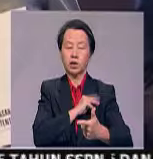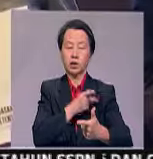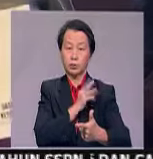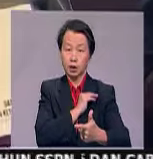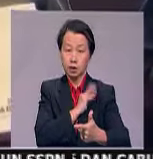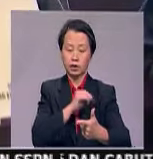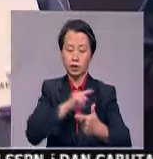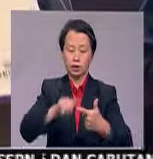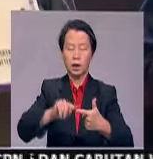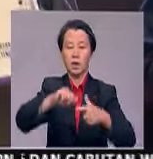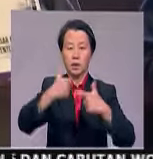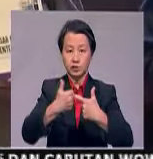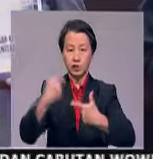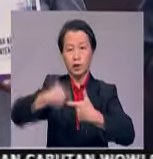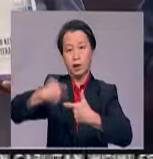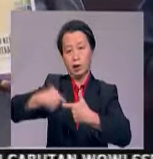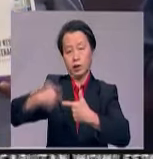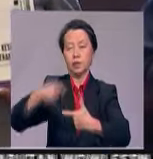agensi berkaitan.